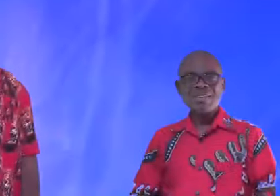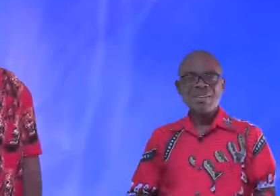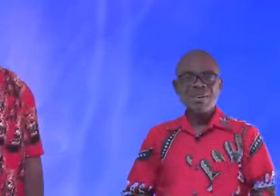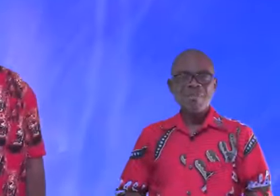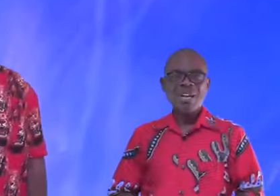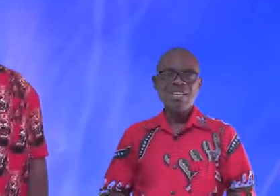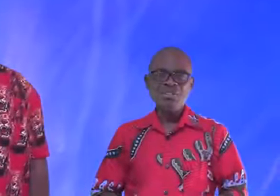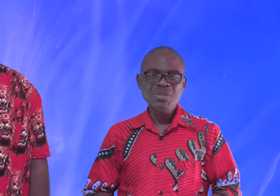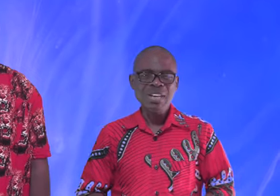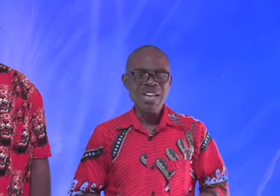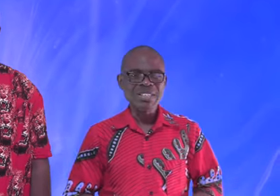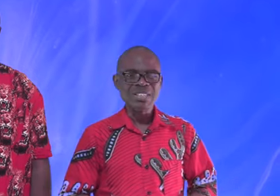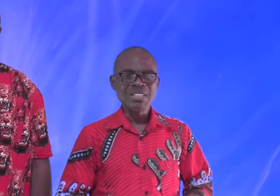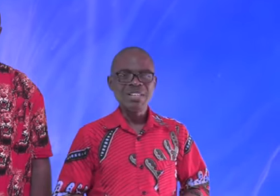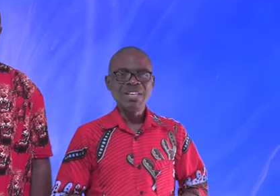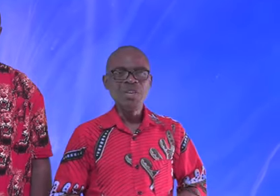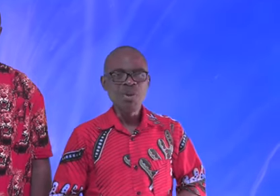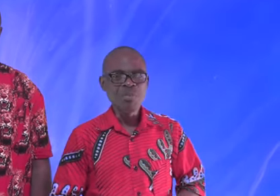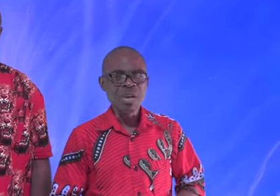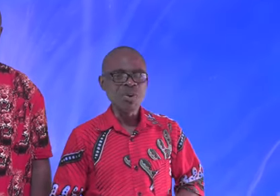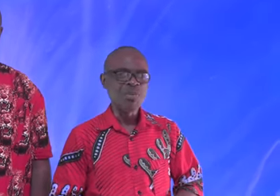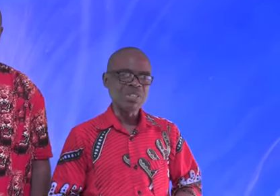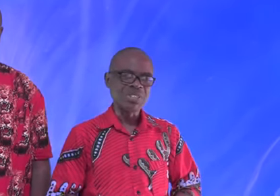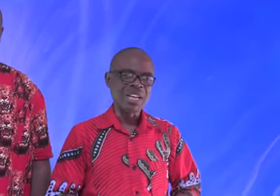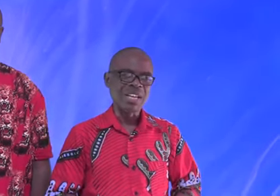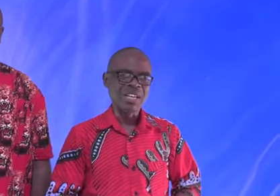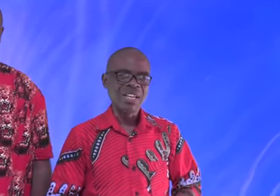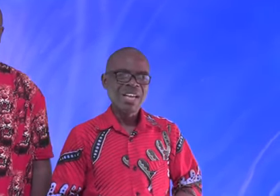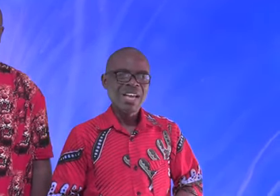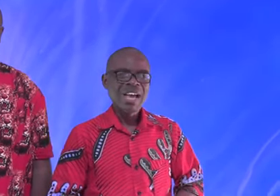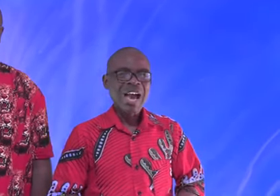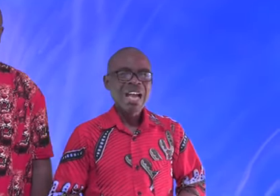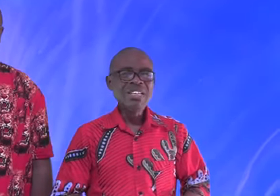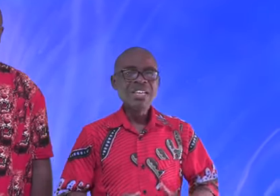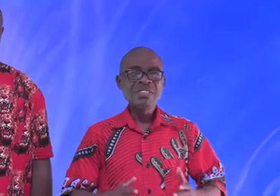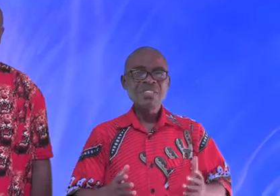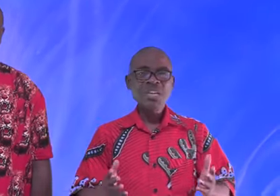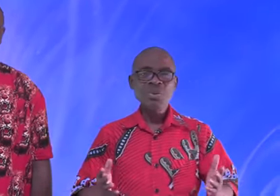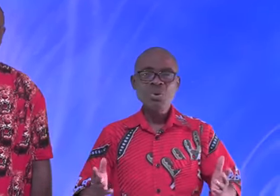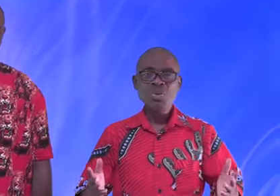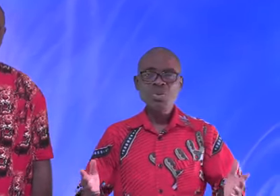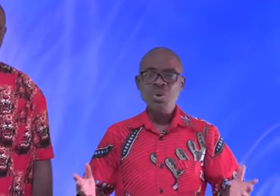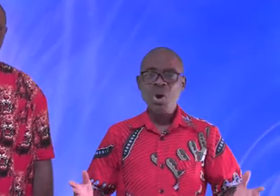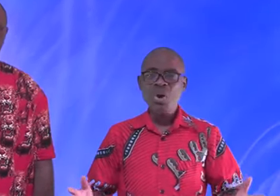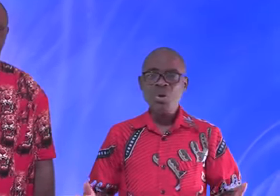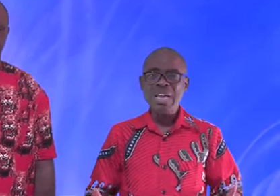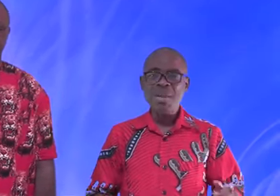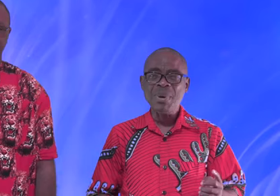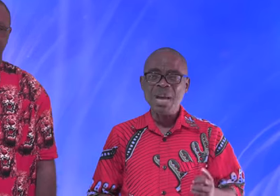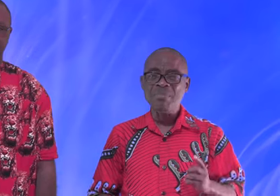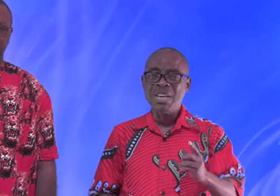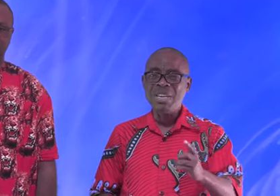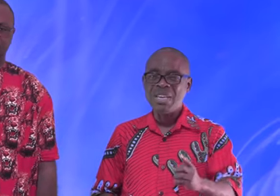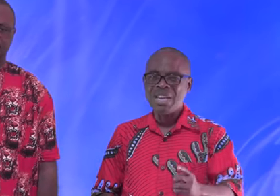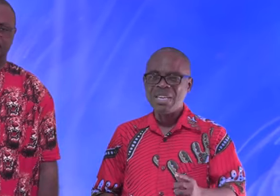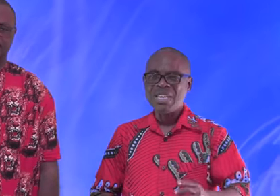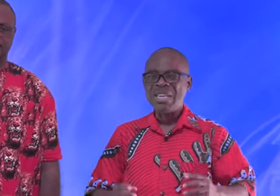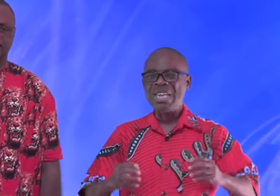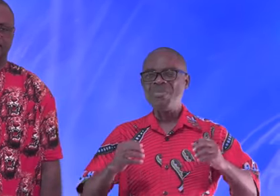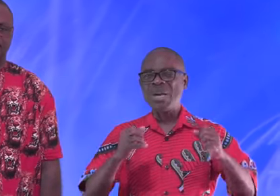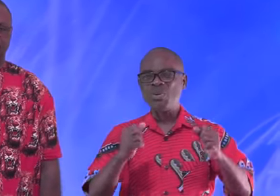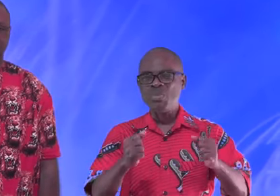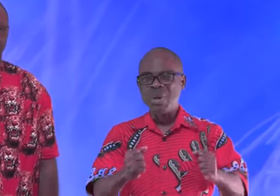Imeela maka isonyere anyị n'ihe omume nke ụbọchị taa. Anyị na-ezite ihe onyonyo ọhụrụ n'ebe a mgbe